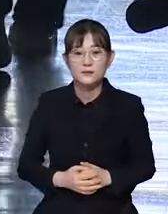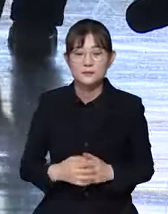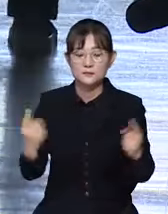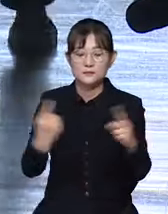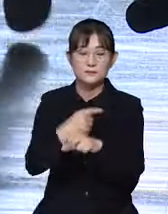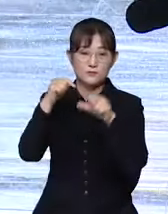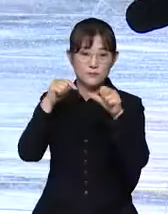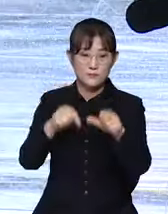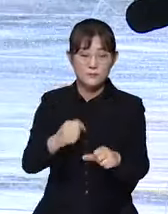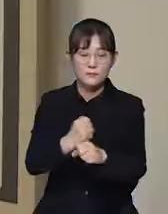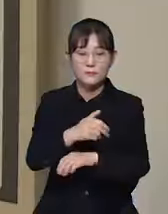조치하겠다고 밝혔습니다